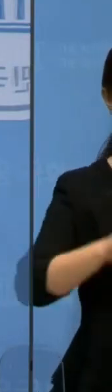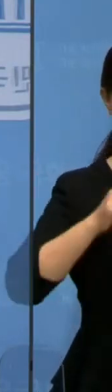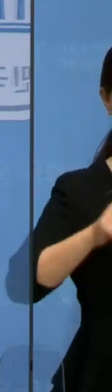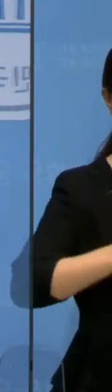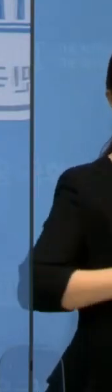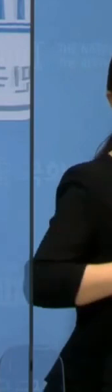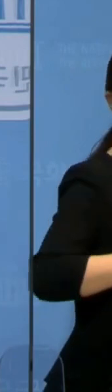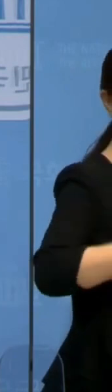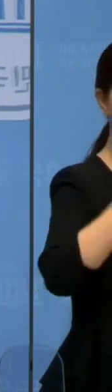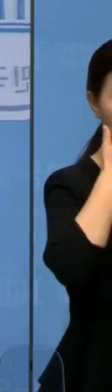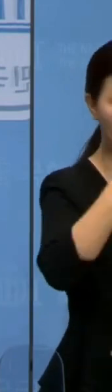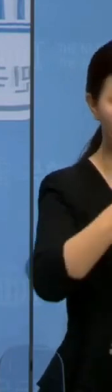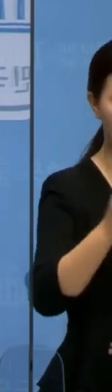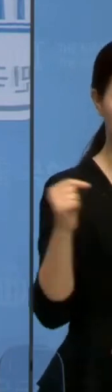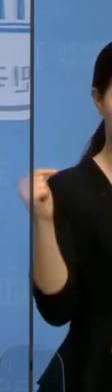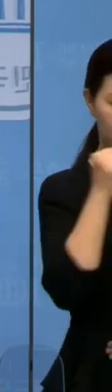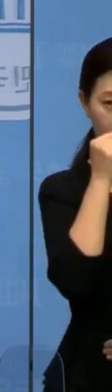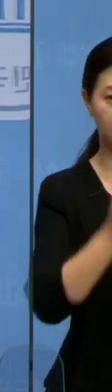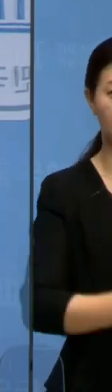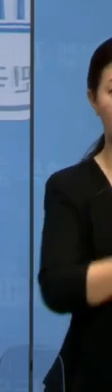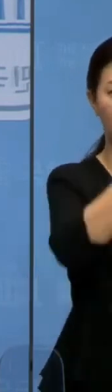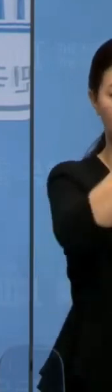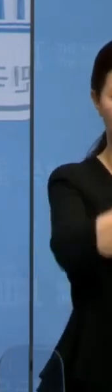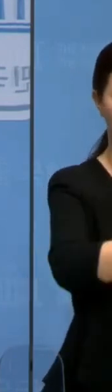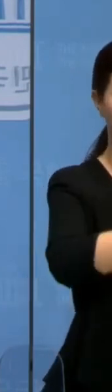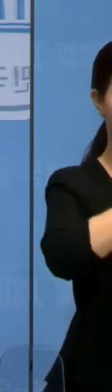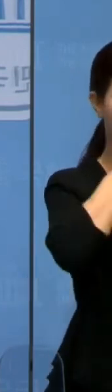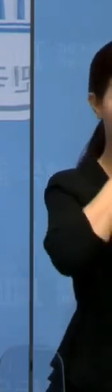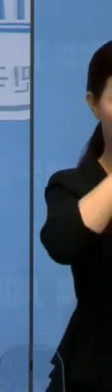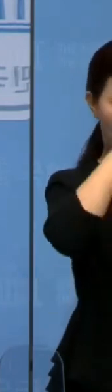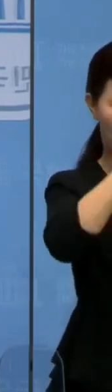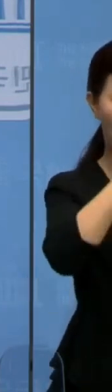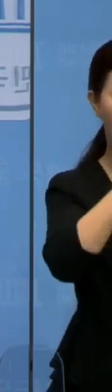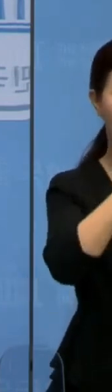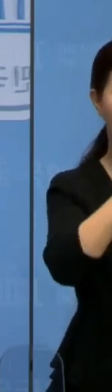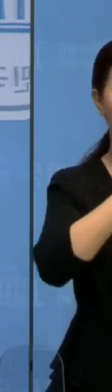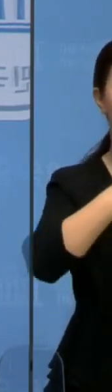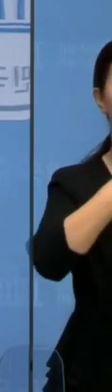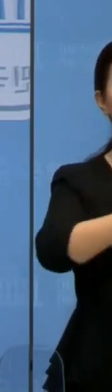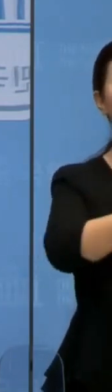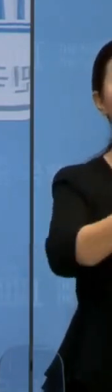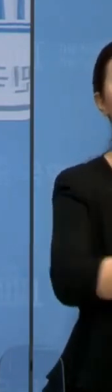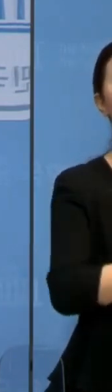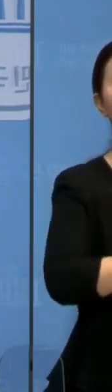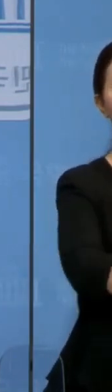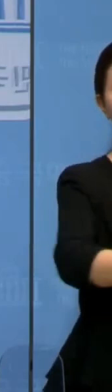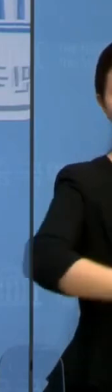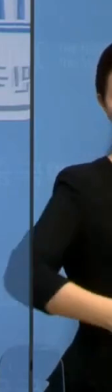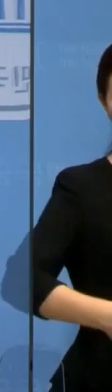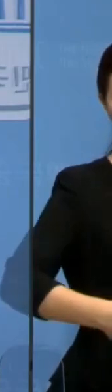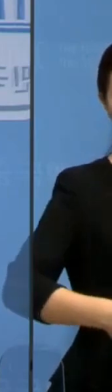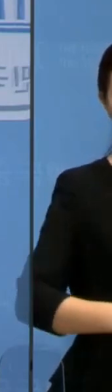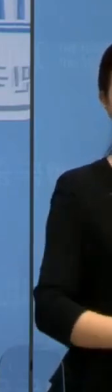철저히 성과로 검증된 당대표가 필요합니다. 과감하게